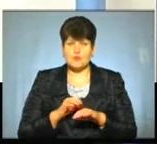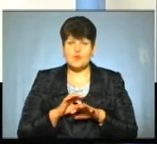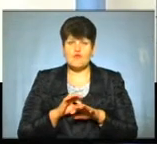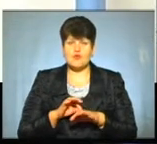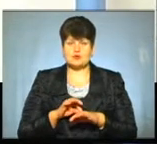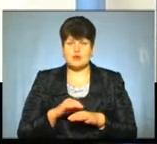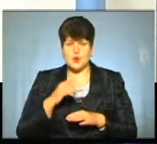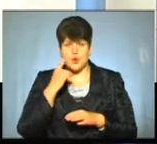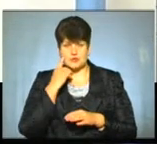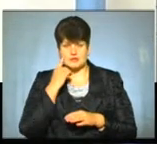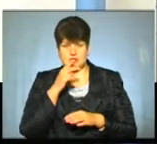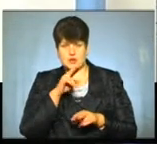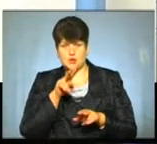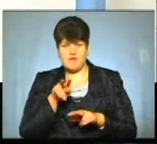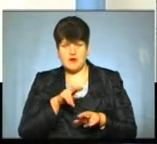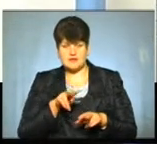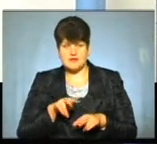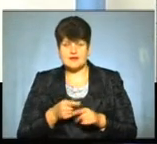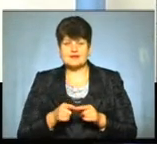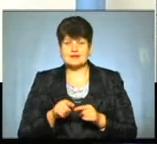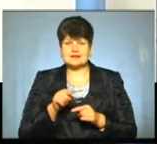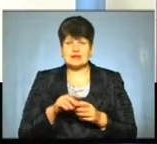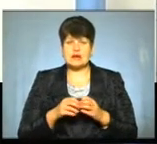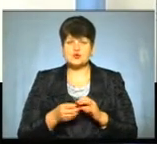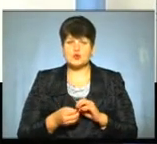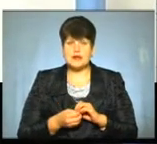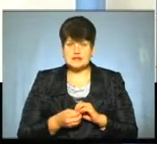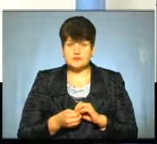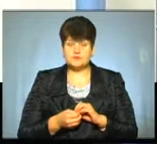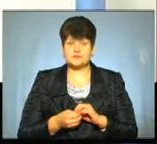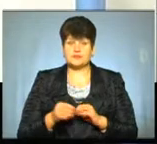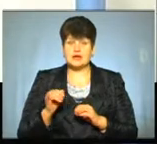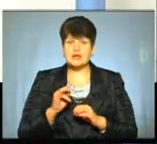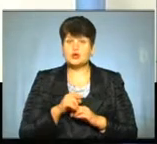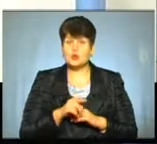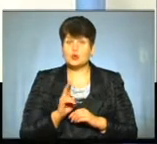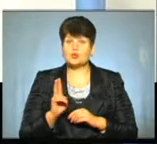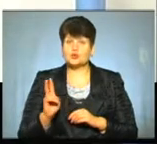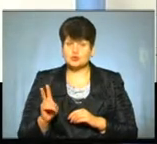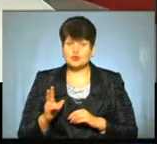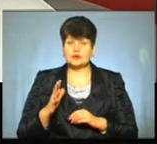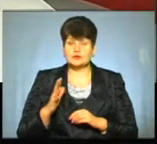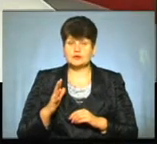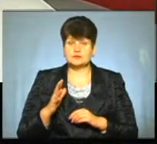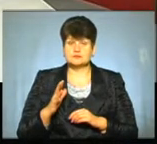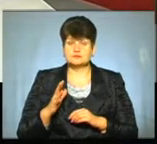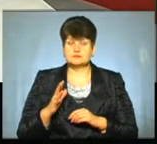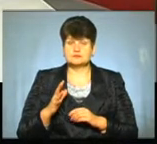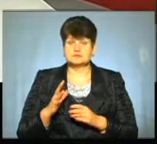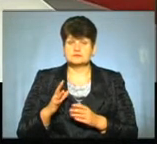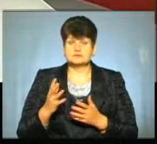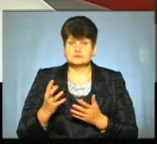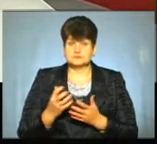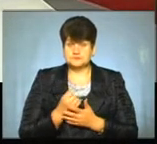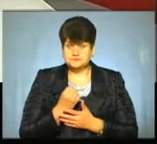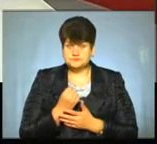освіти, проводили оцінювання цих результатів. І той, хто витримав цей